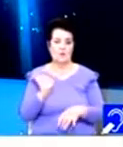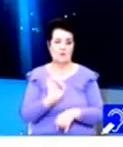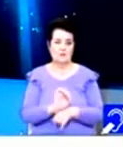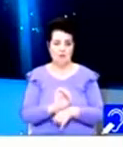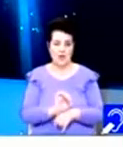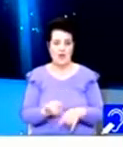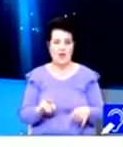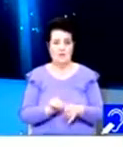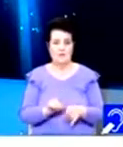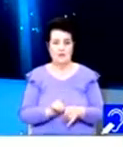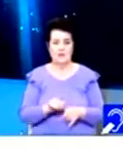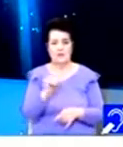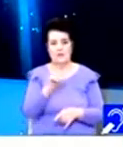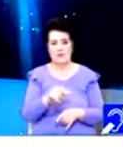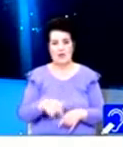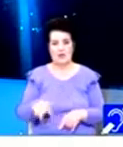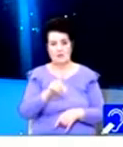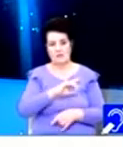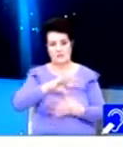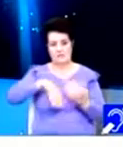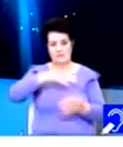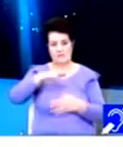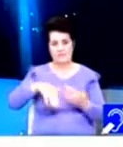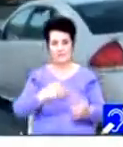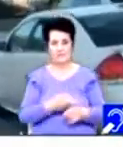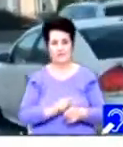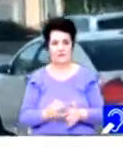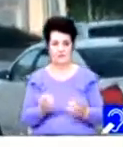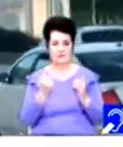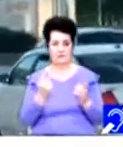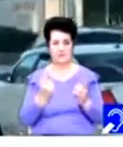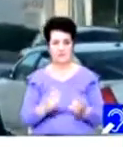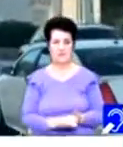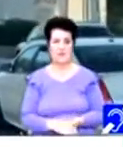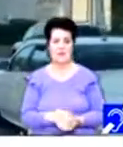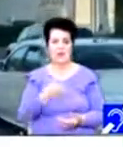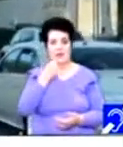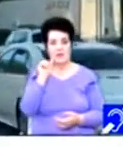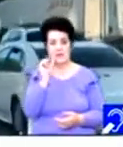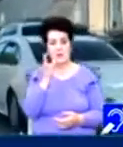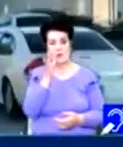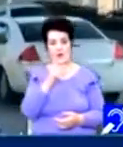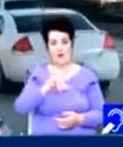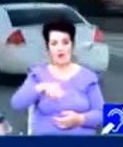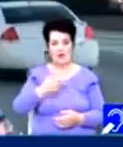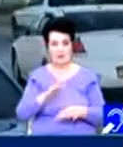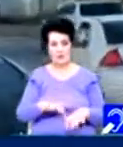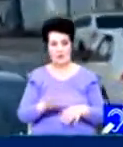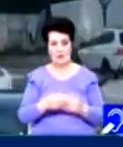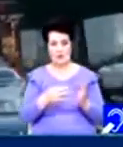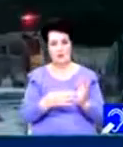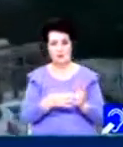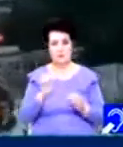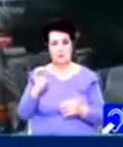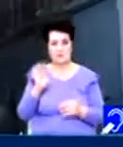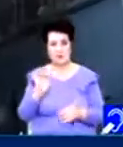s-au numărat printre efectele acestei pene majore de curent. Era aproape ora locală 19 când semafoarele s-au